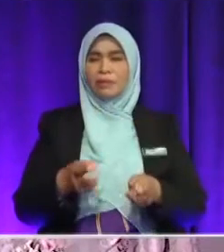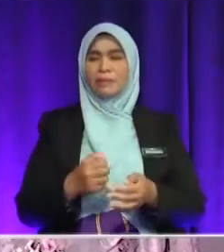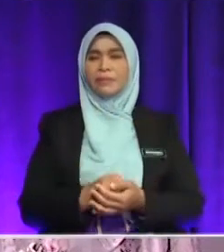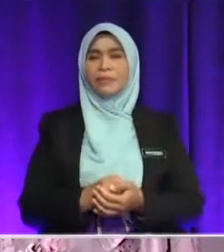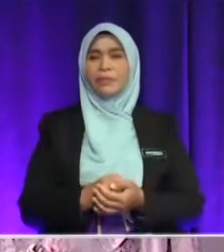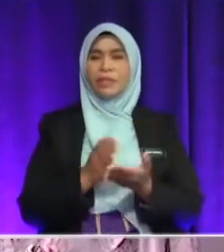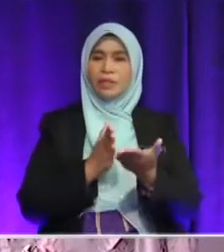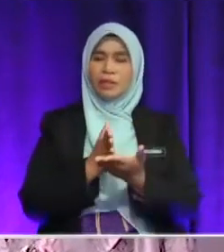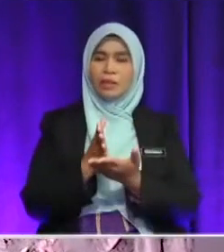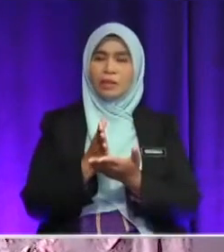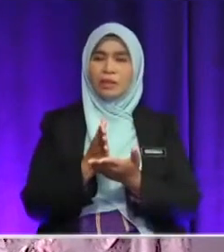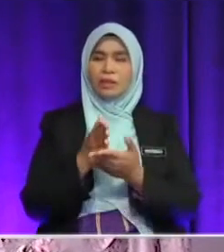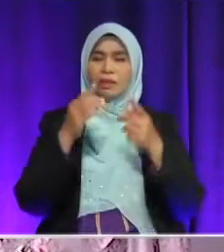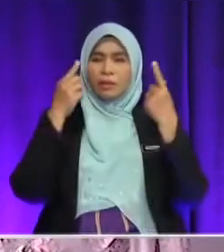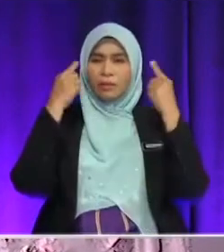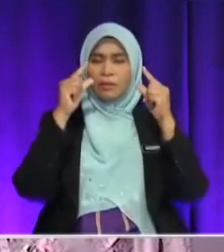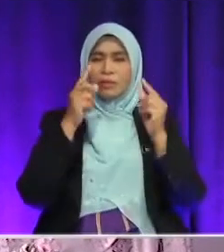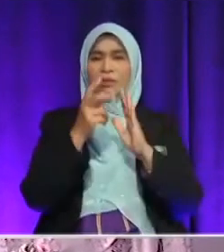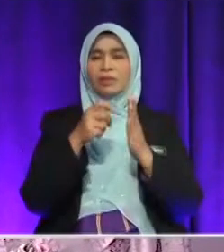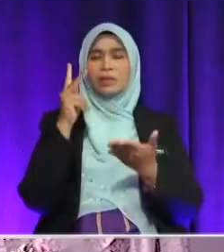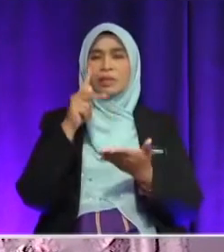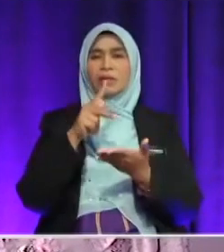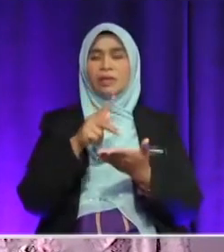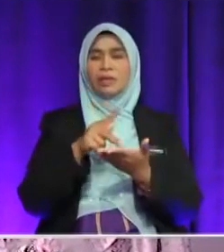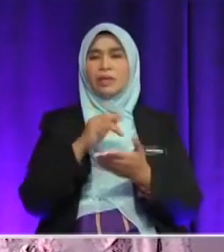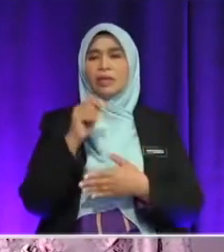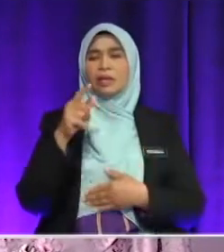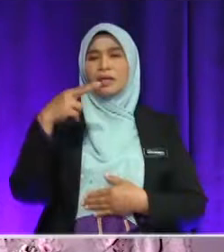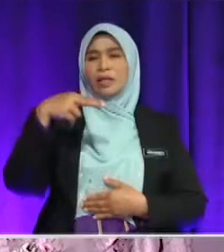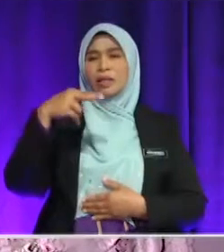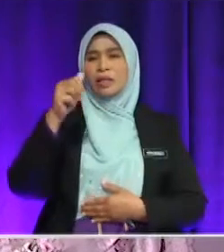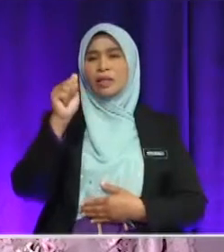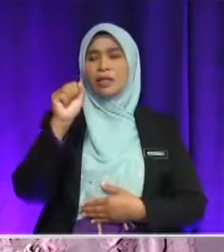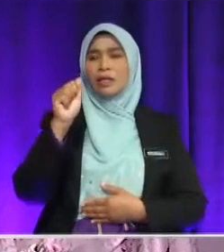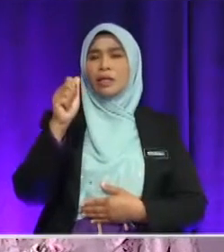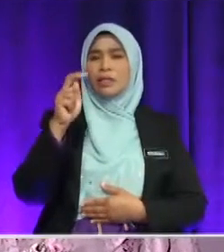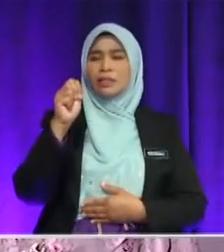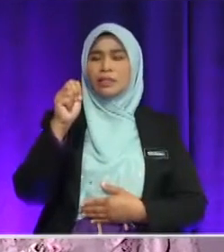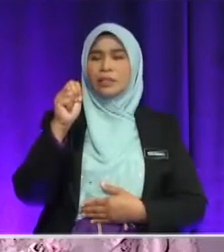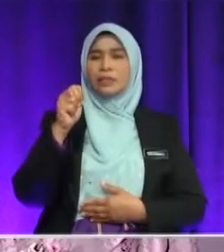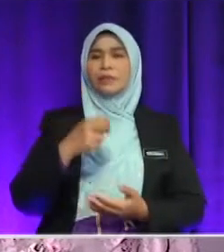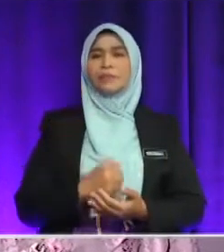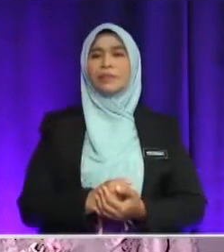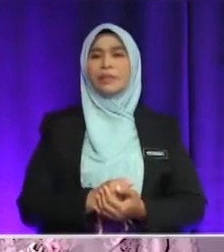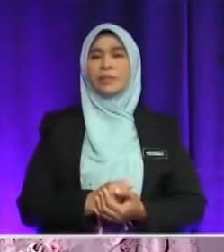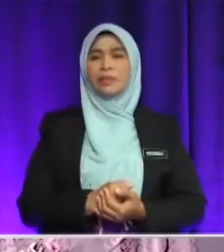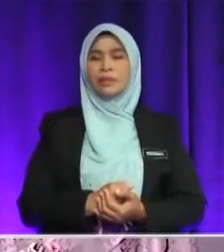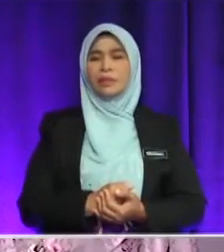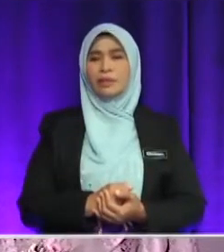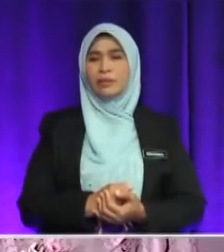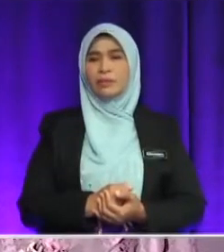aguron yang tersohor adalah a.ali Bin Hasan bin Ubaidillah bin al-'ash Akir